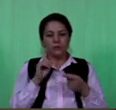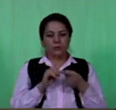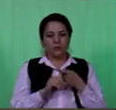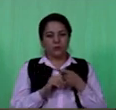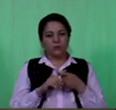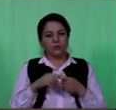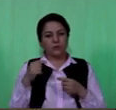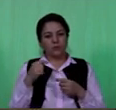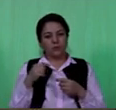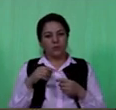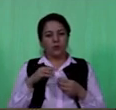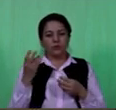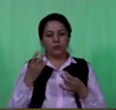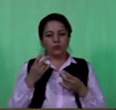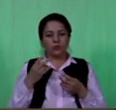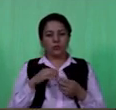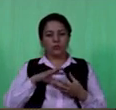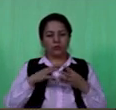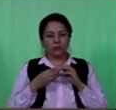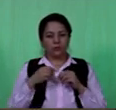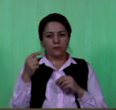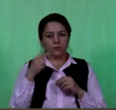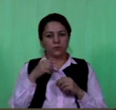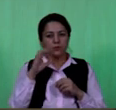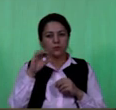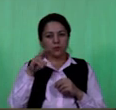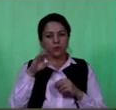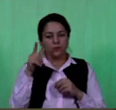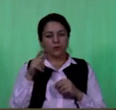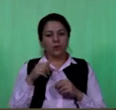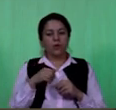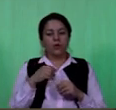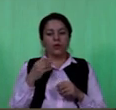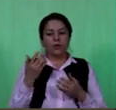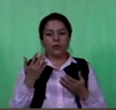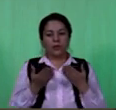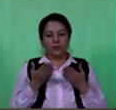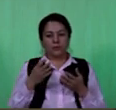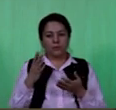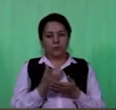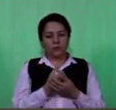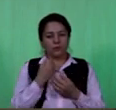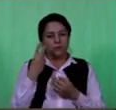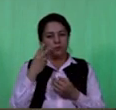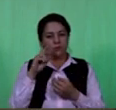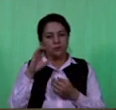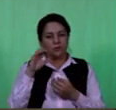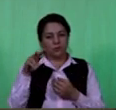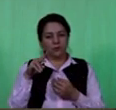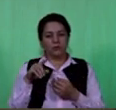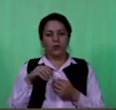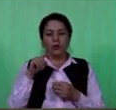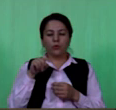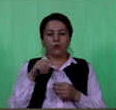суммы вычесть любое из слагаемых если вы получите второе слагаемое значит вычисление выполнено верно